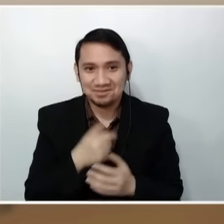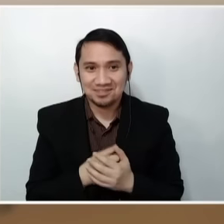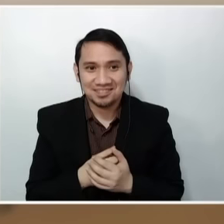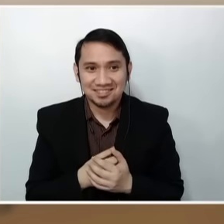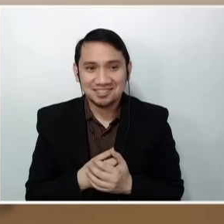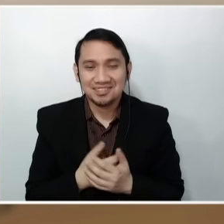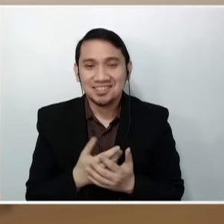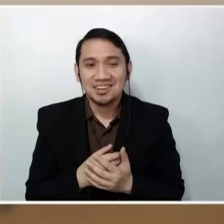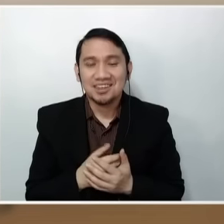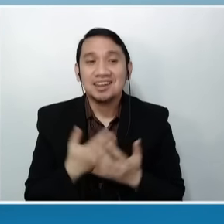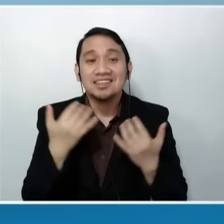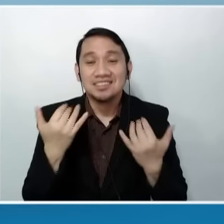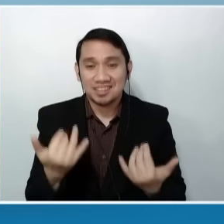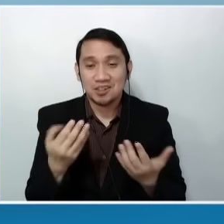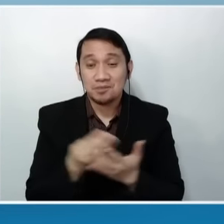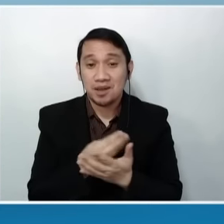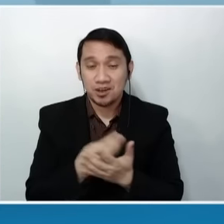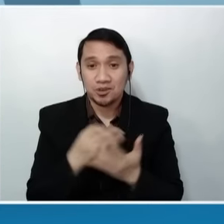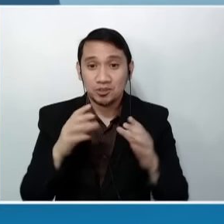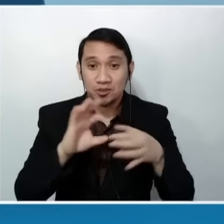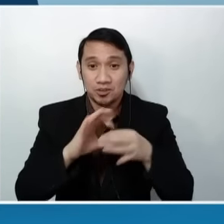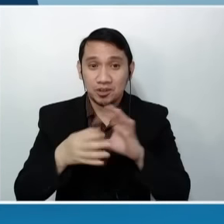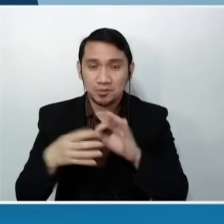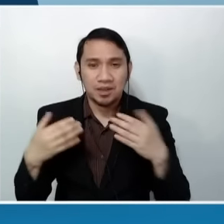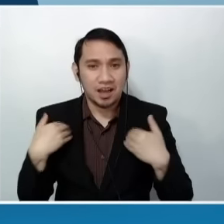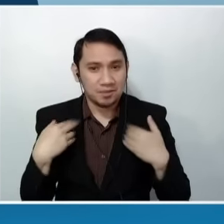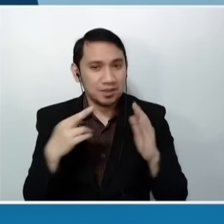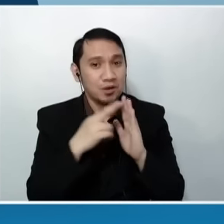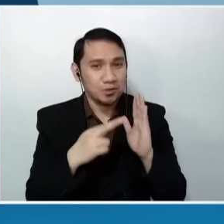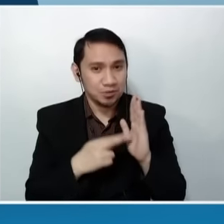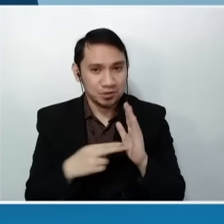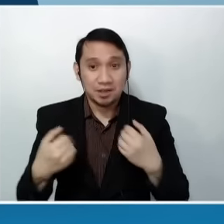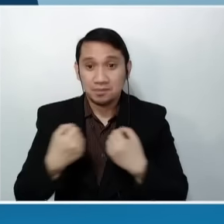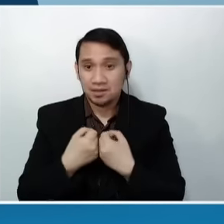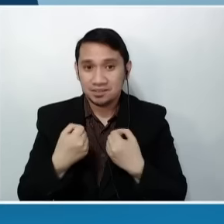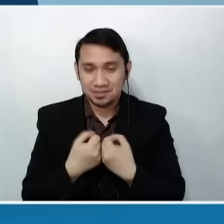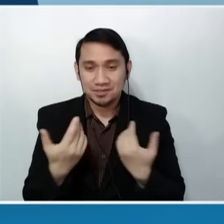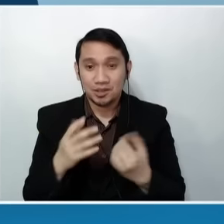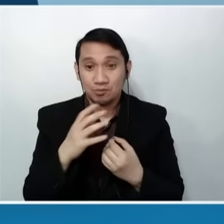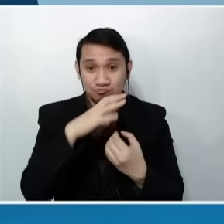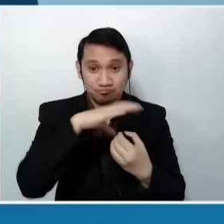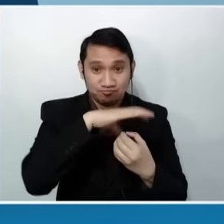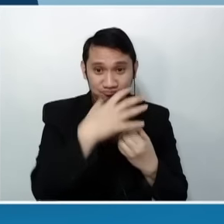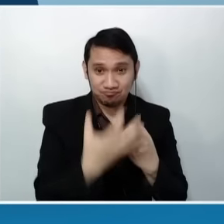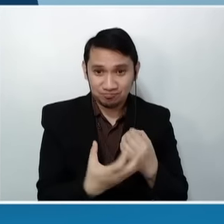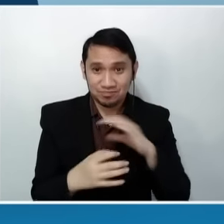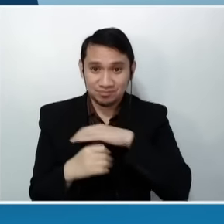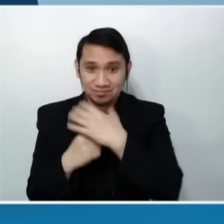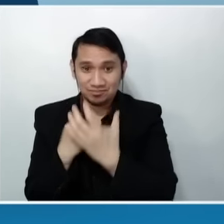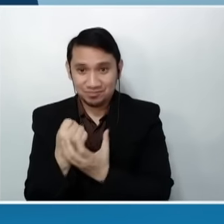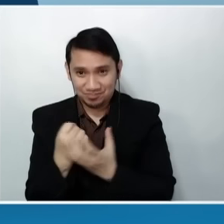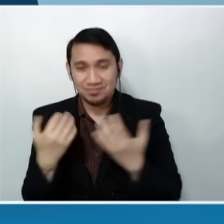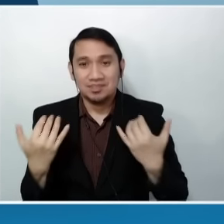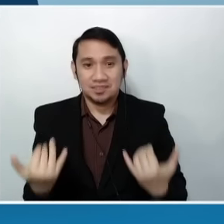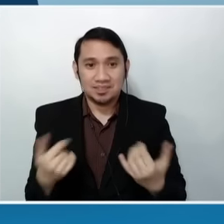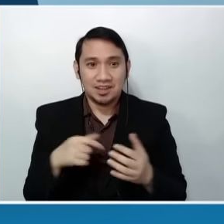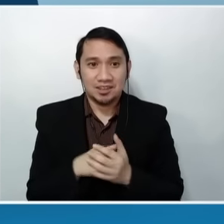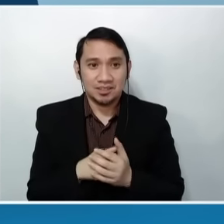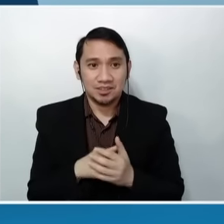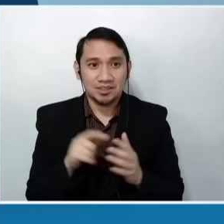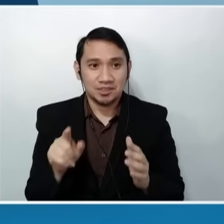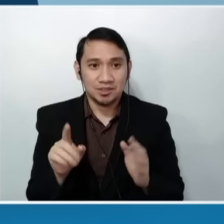Malay. Sa modern Olympics naman, nagkakaroon na ng rules ang boxing kabilang ang pagsuot ng boxing gloves. Unang sinama ang men's boxing sa modern Olympics